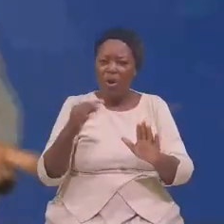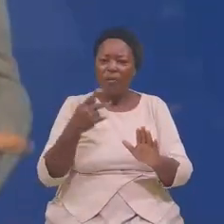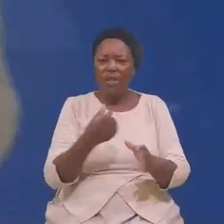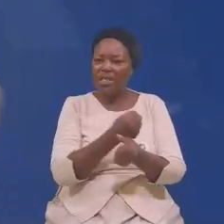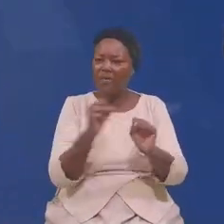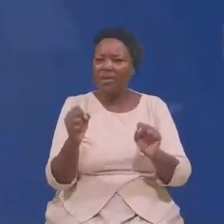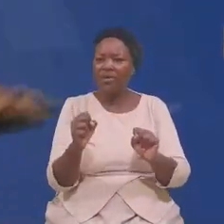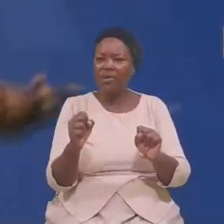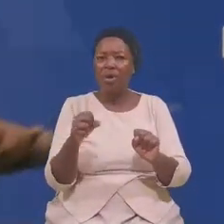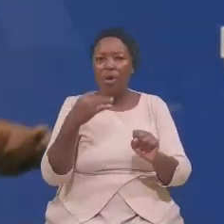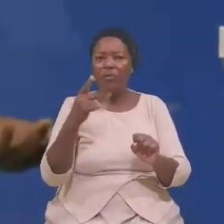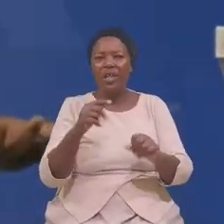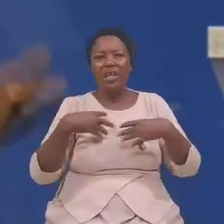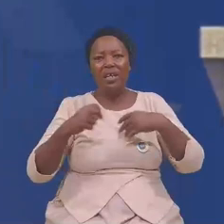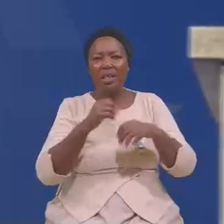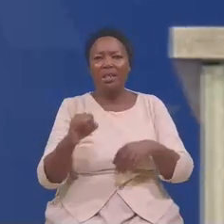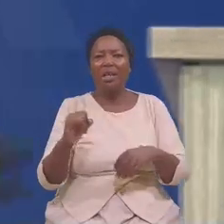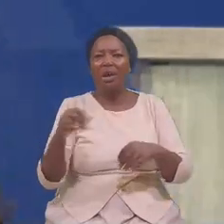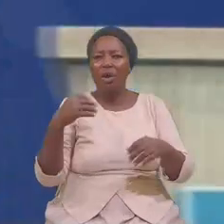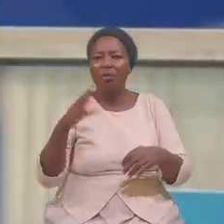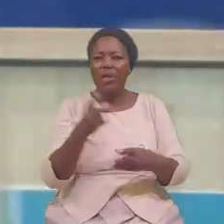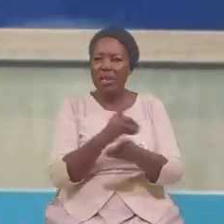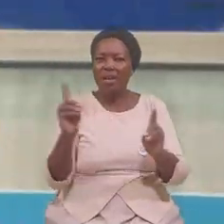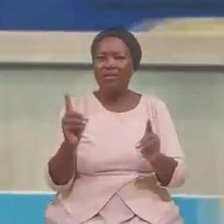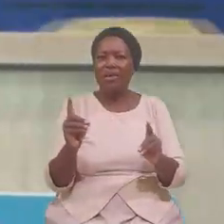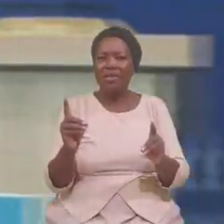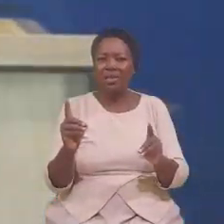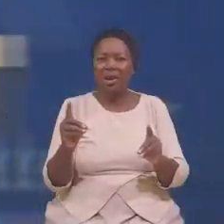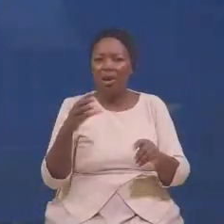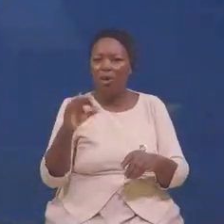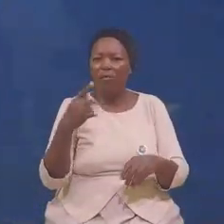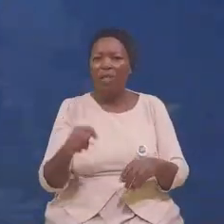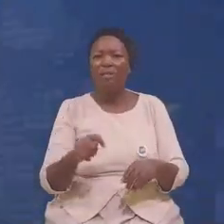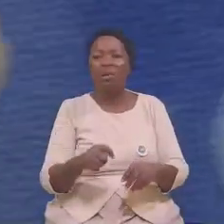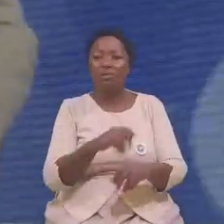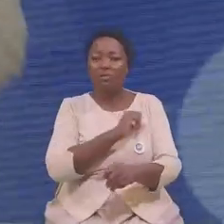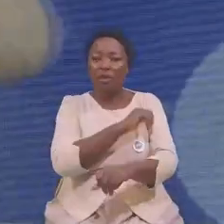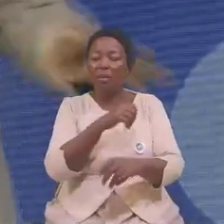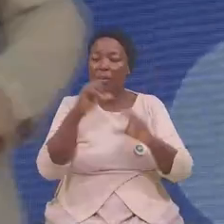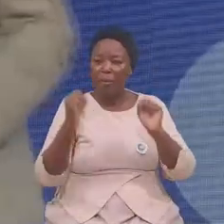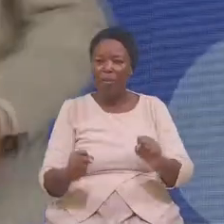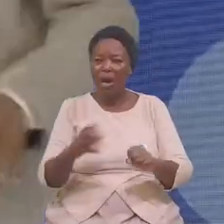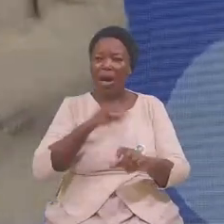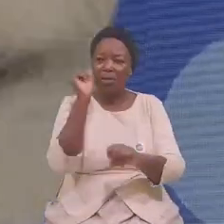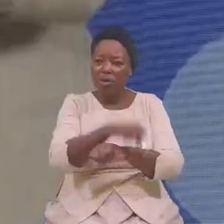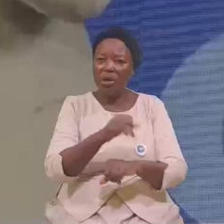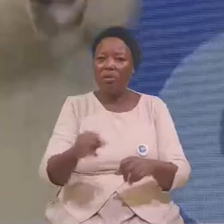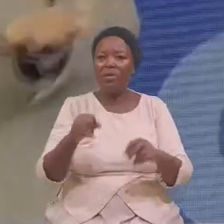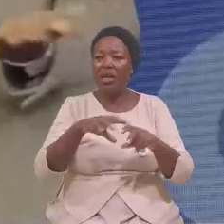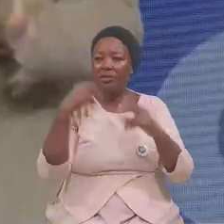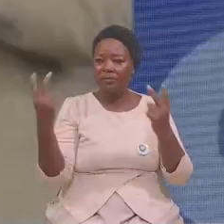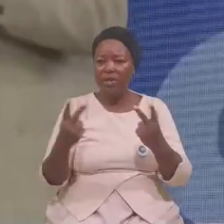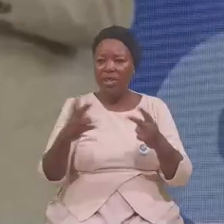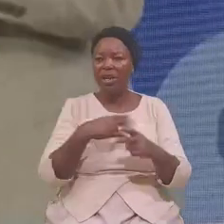de la guérison, de la délivrance, de la domination, des provisions que nous avons